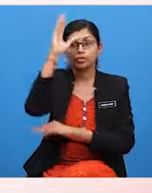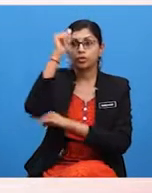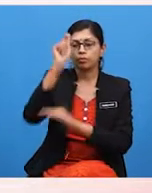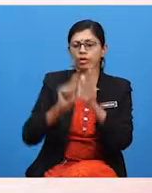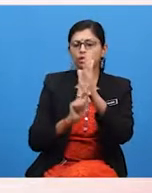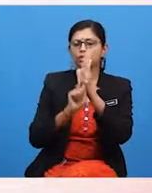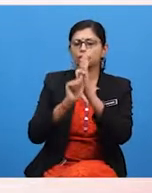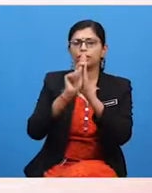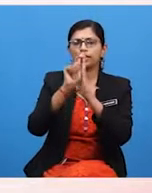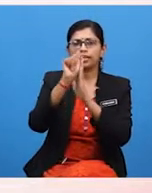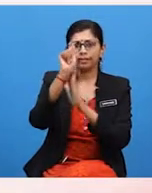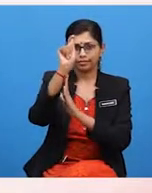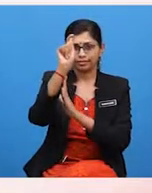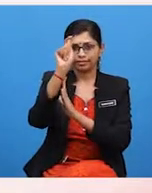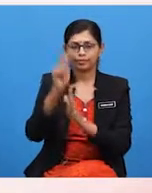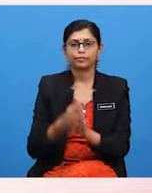yang maksimum.